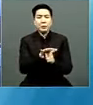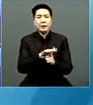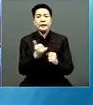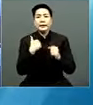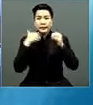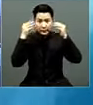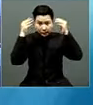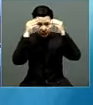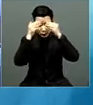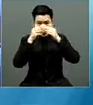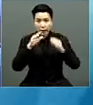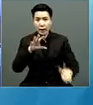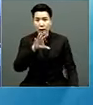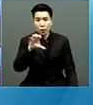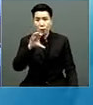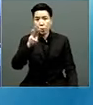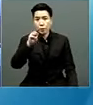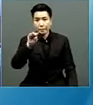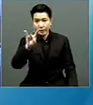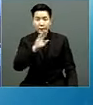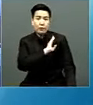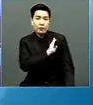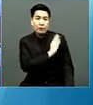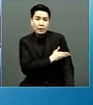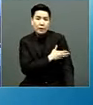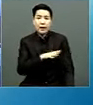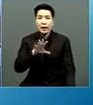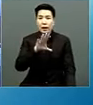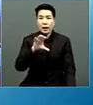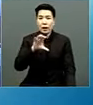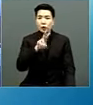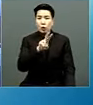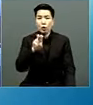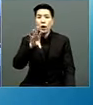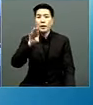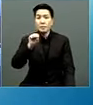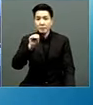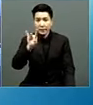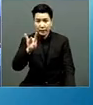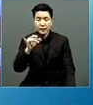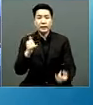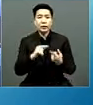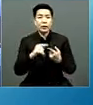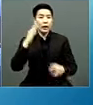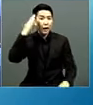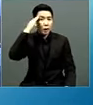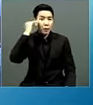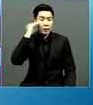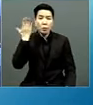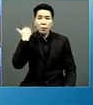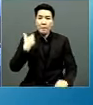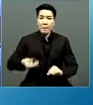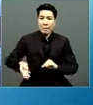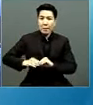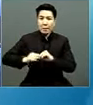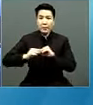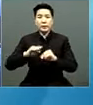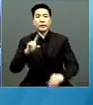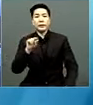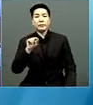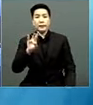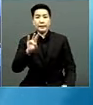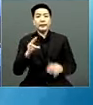นีเซียนะครับ568ฟิลิปปินส์500 258ท่านโทษครับแล้วเกาหลีเมื่อวานนี้ก็เพิ่มขึ้นอีก27นะ